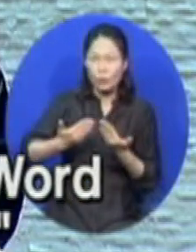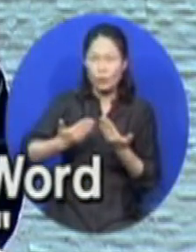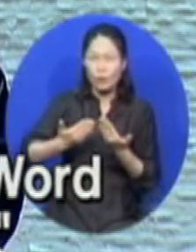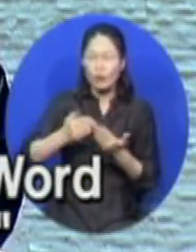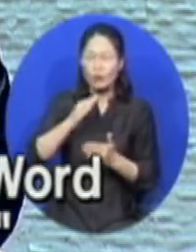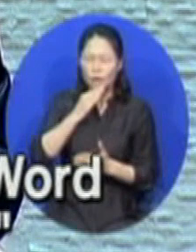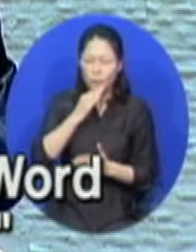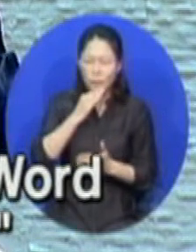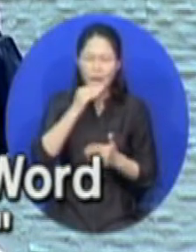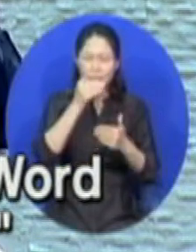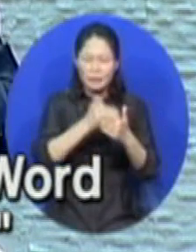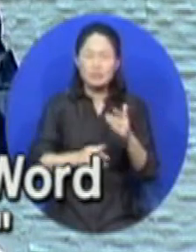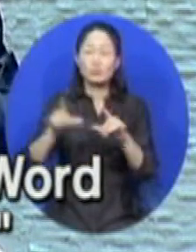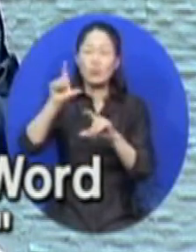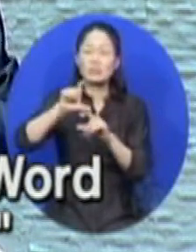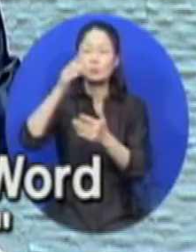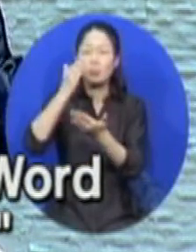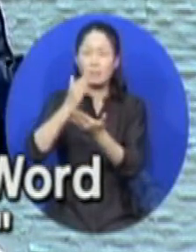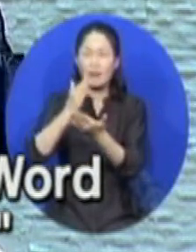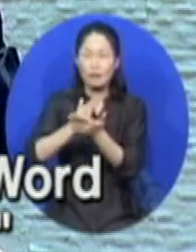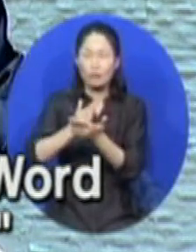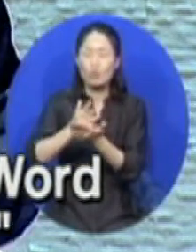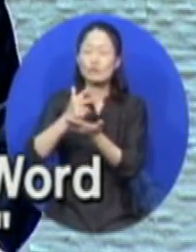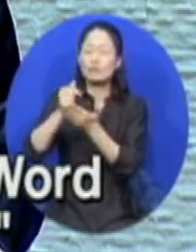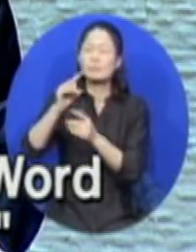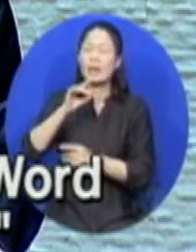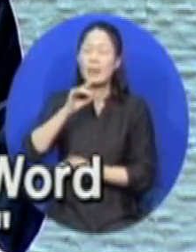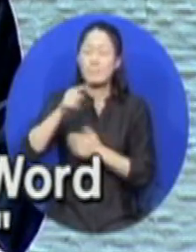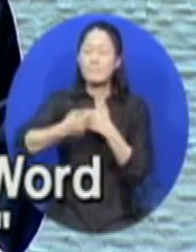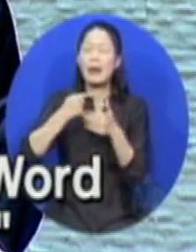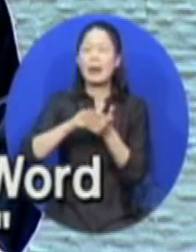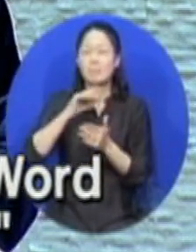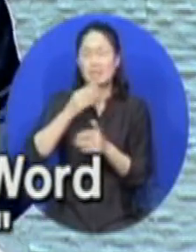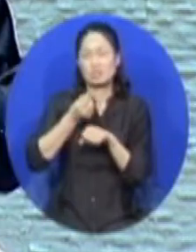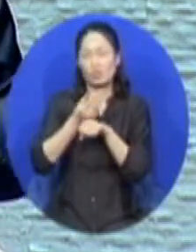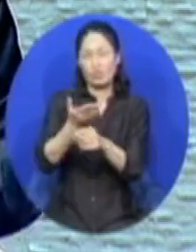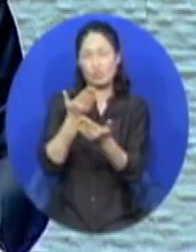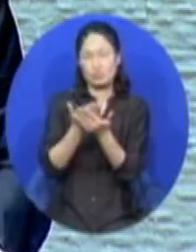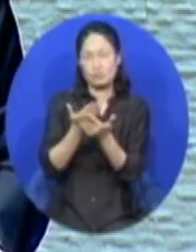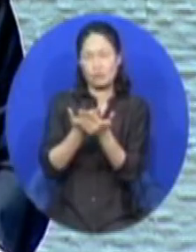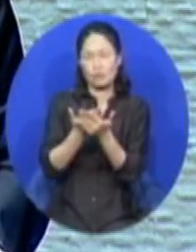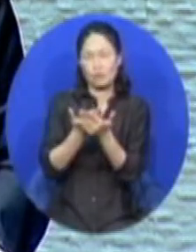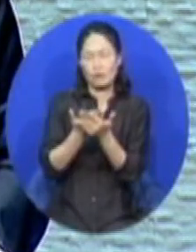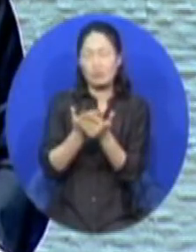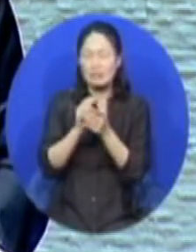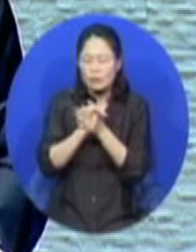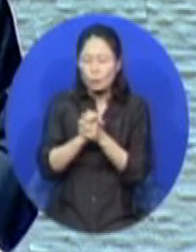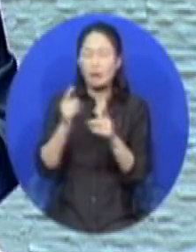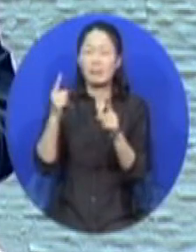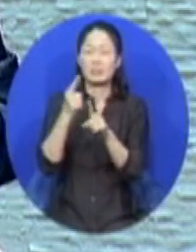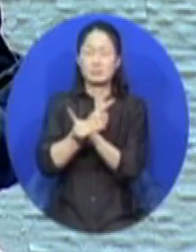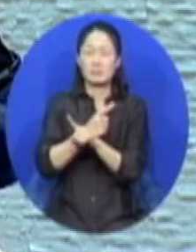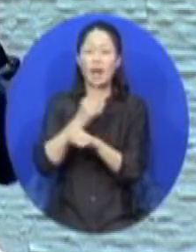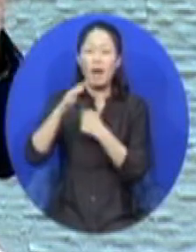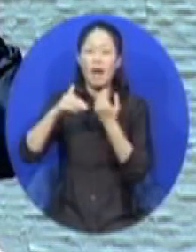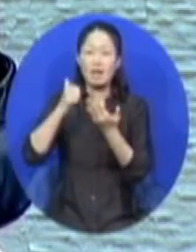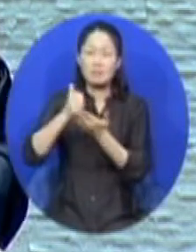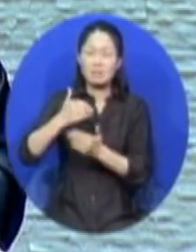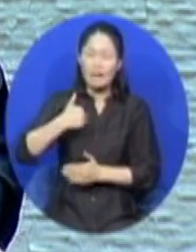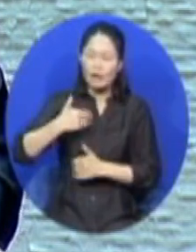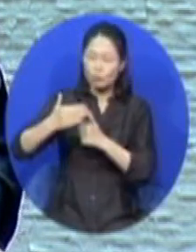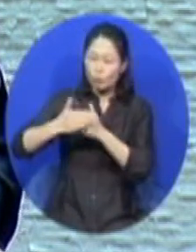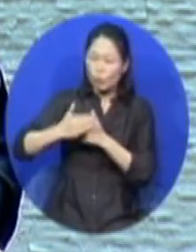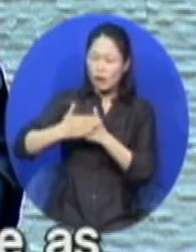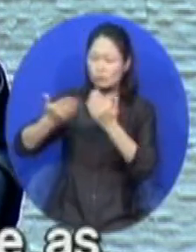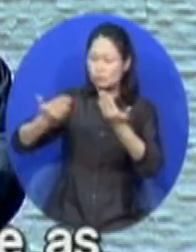말고 주님의 마음 맛 전하게 해 주십시오 지도가 바꿔 버렸어요 하나님이나 도와주실